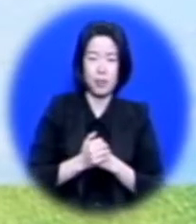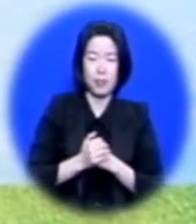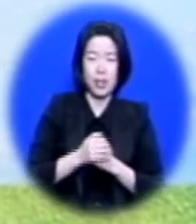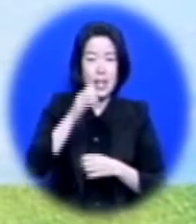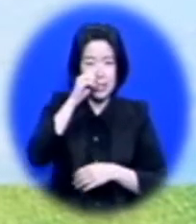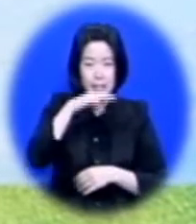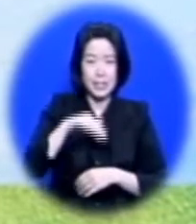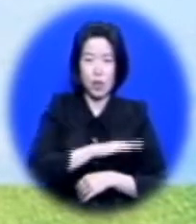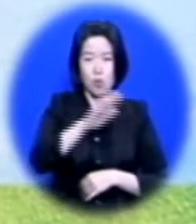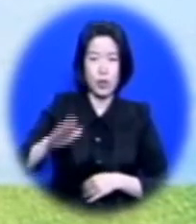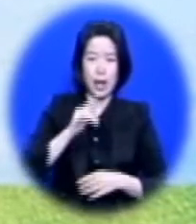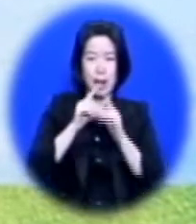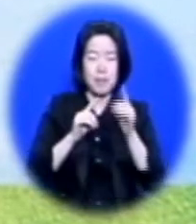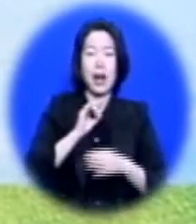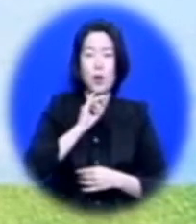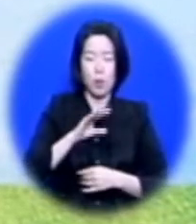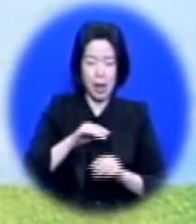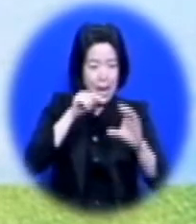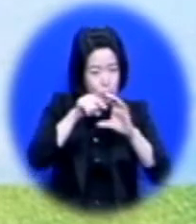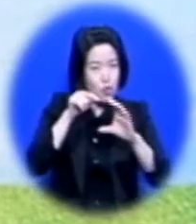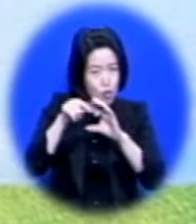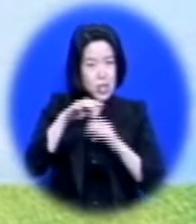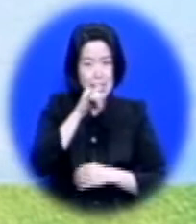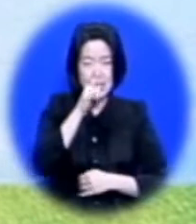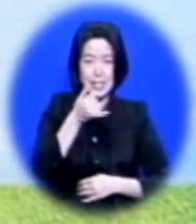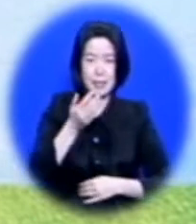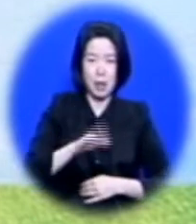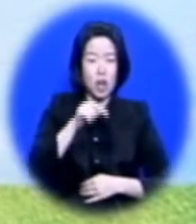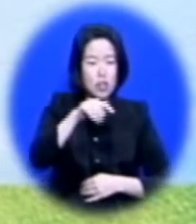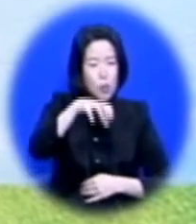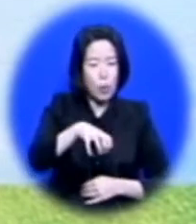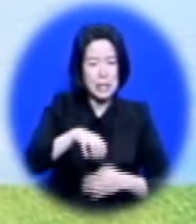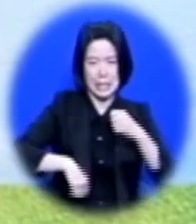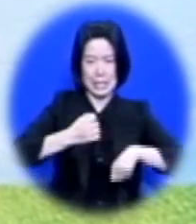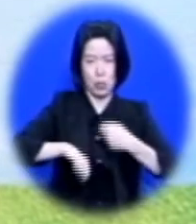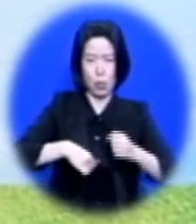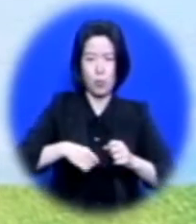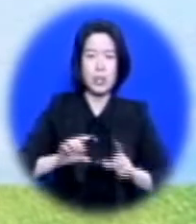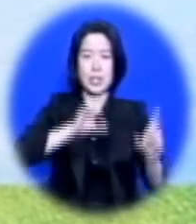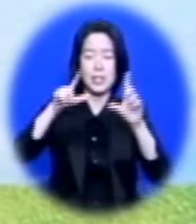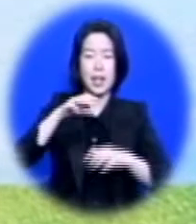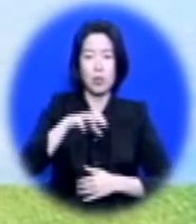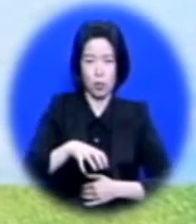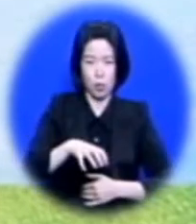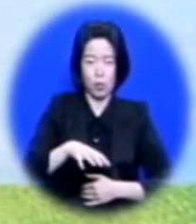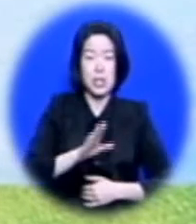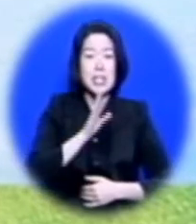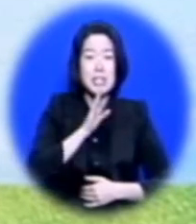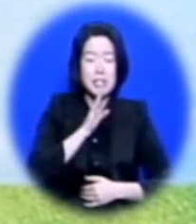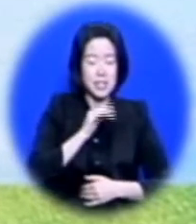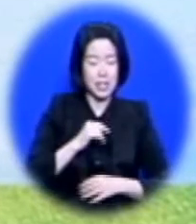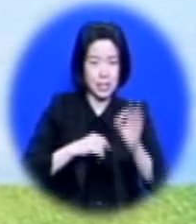그저 우리가 그냥 말로만 굴 굴 하지만 거기는 짐승들이 사는 것입니다 실제로 4절에 보면